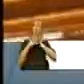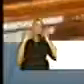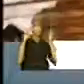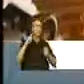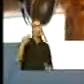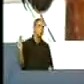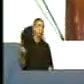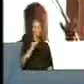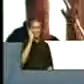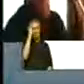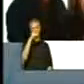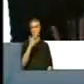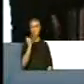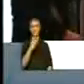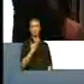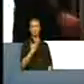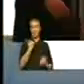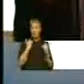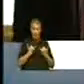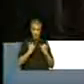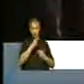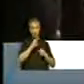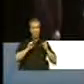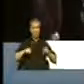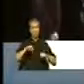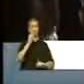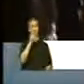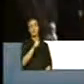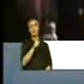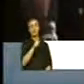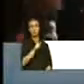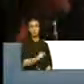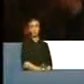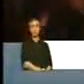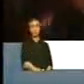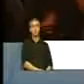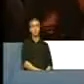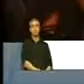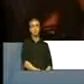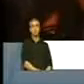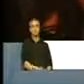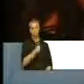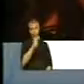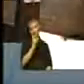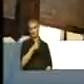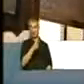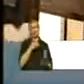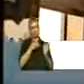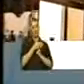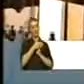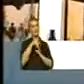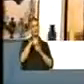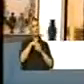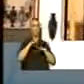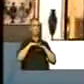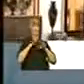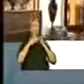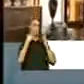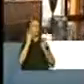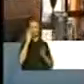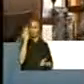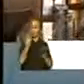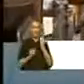שכולם לא הבינו מאיפה זה בא, אבל כרגע הוא הנשיא הנבחר. כן. ולכן הוא יצטרך להיכנס לתוך המשימה הגדולה הזאת. יש הבדל